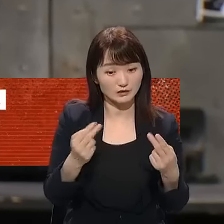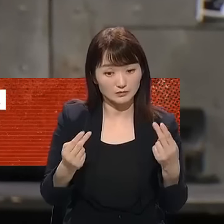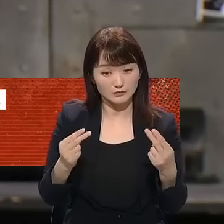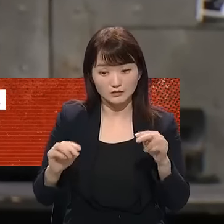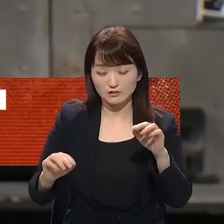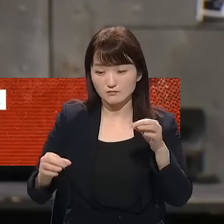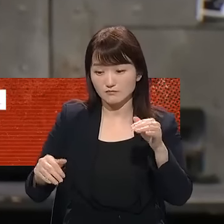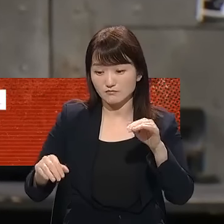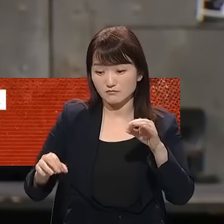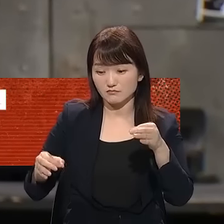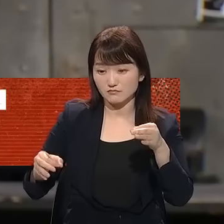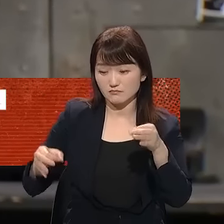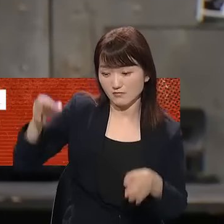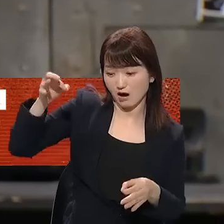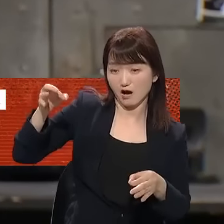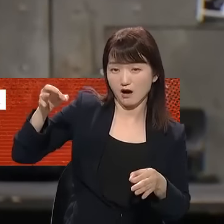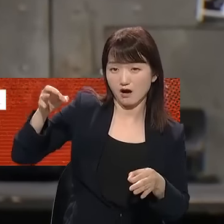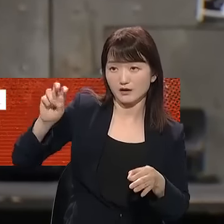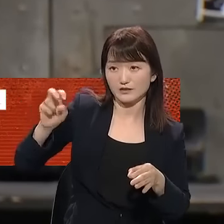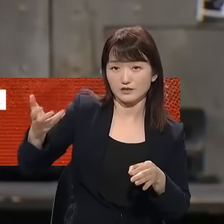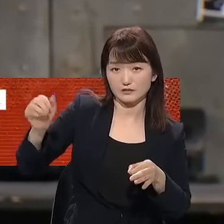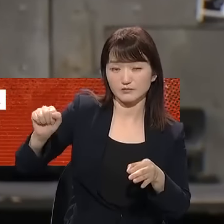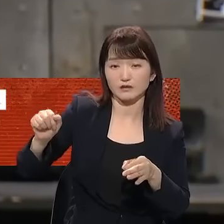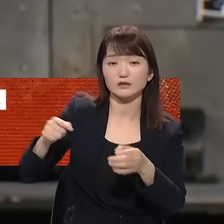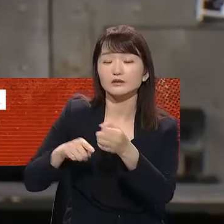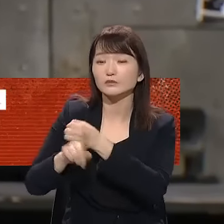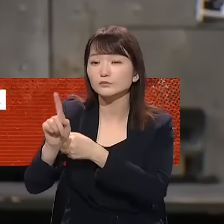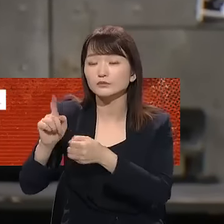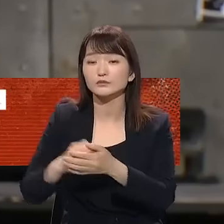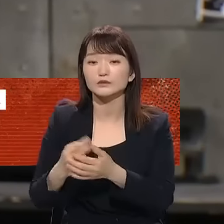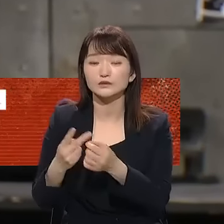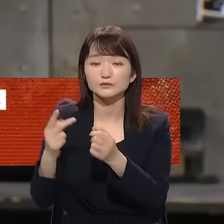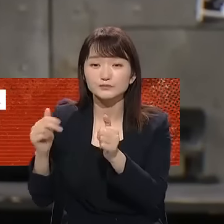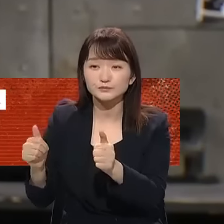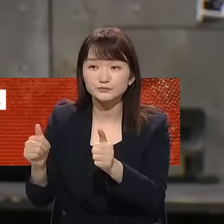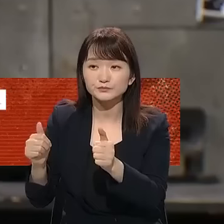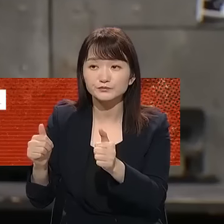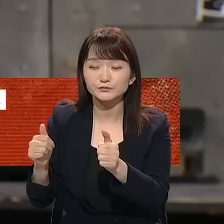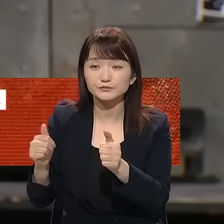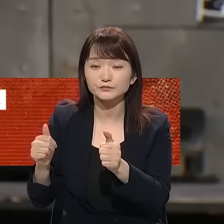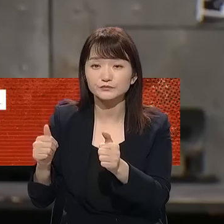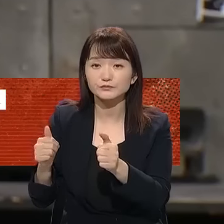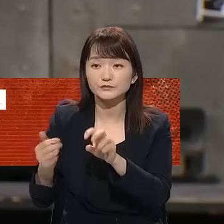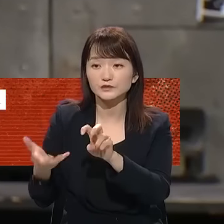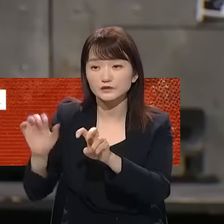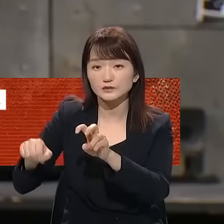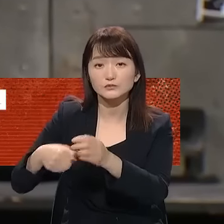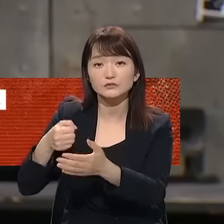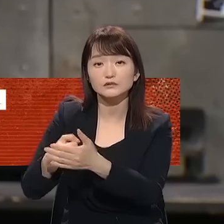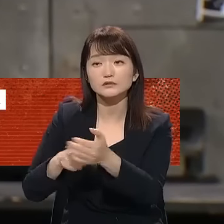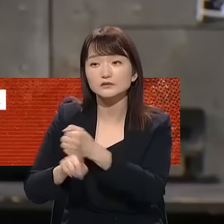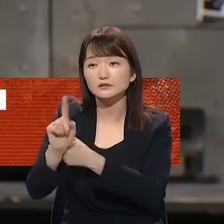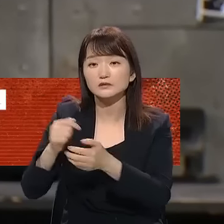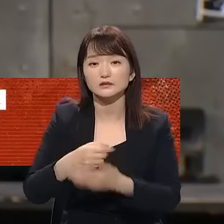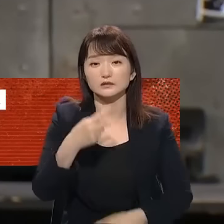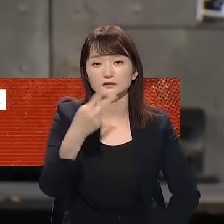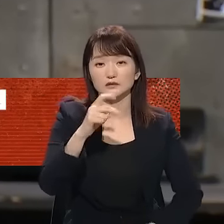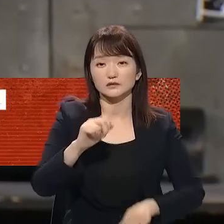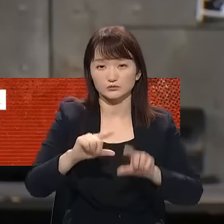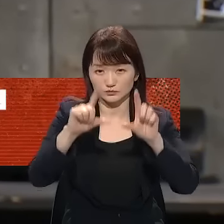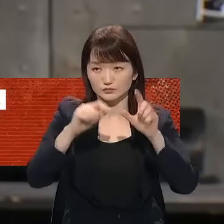열배나 커진 상황인데 이유가 좀 있습니다 왜 항소심에서 이렇게 아 거액의 위자료를 인정했나 2015년도에